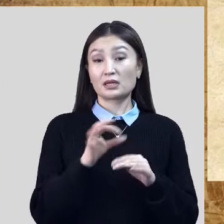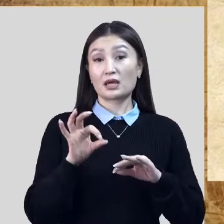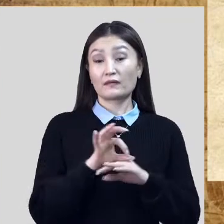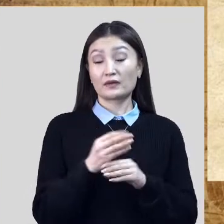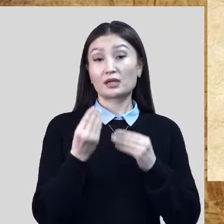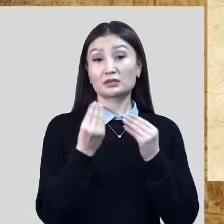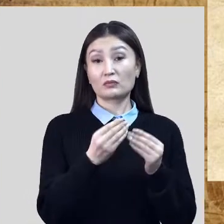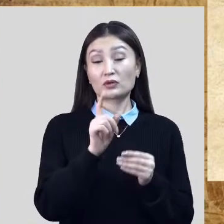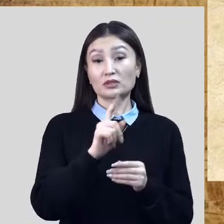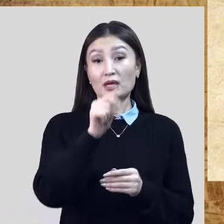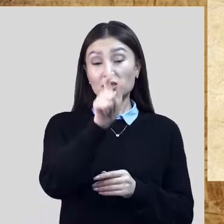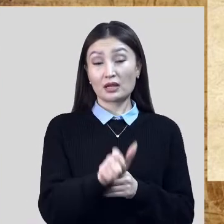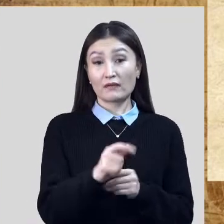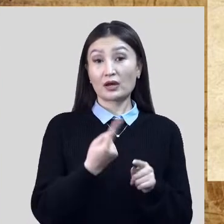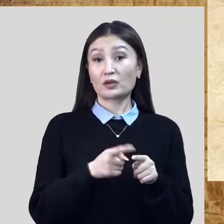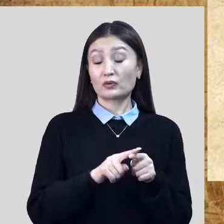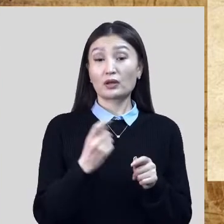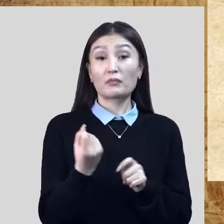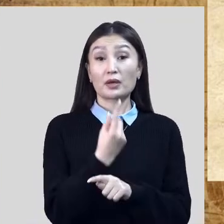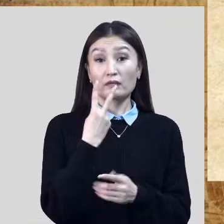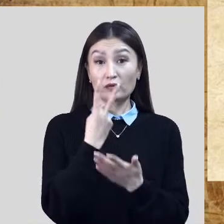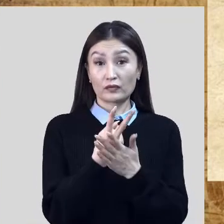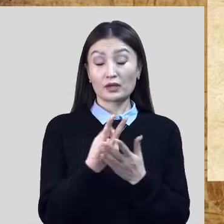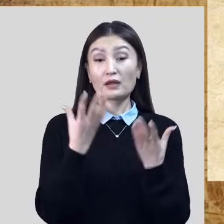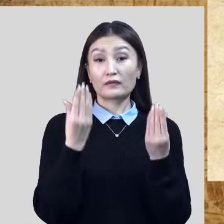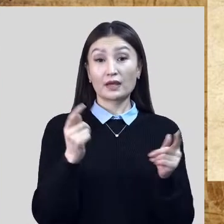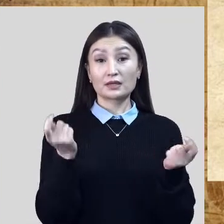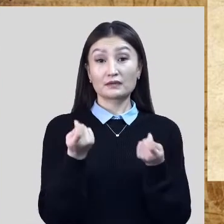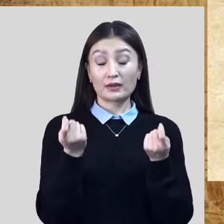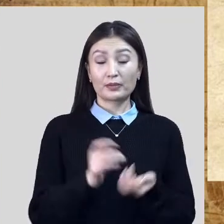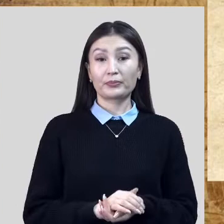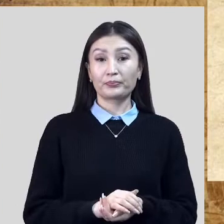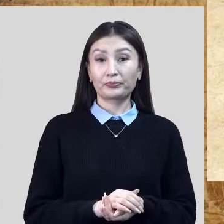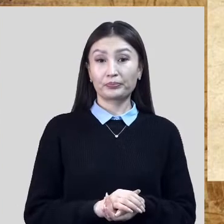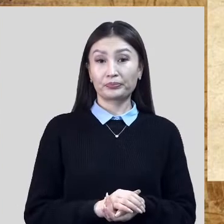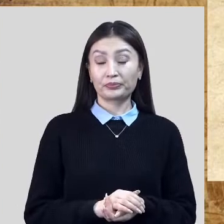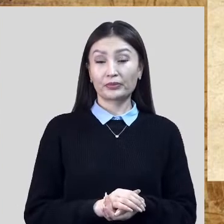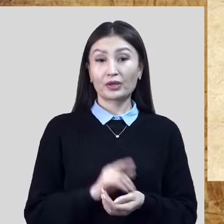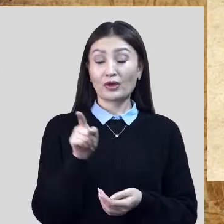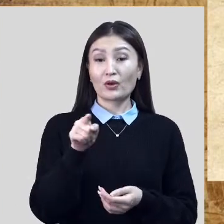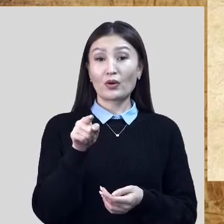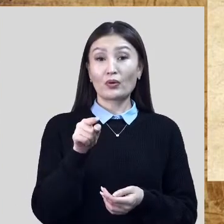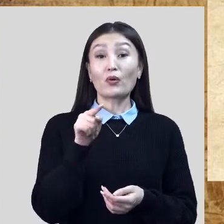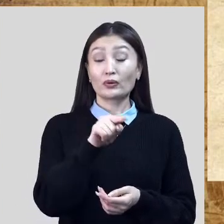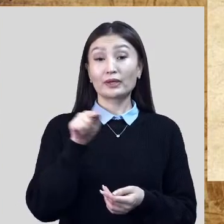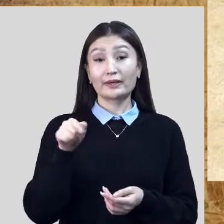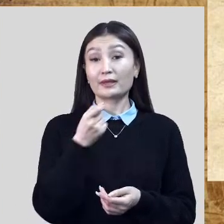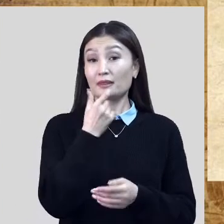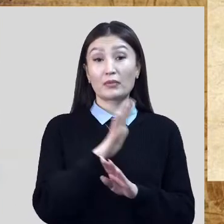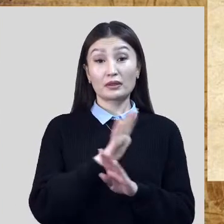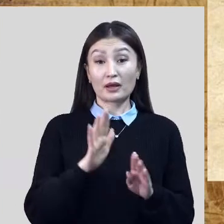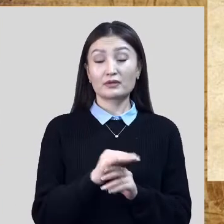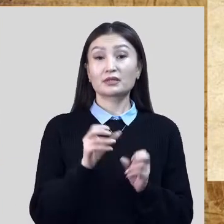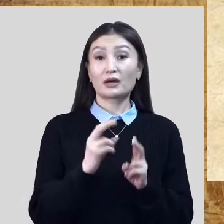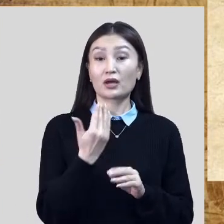замуж за человека, которого она впервые увидела в день свадьбы. Он ей не понравился,